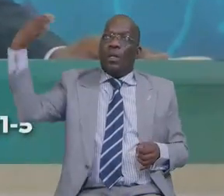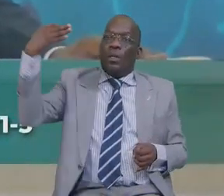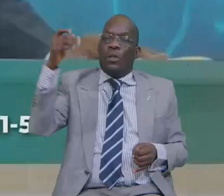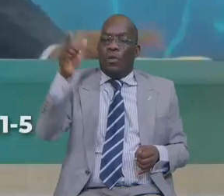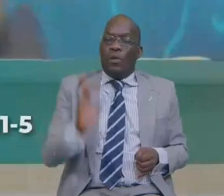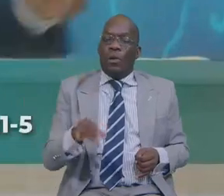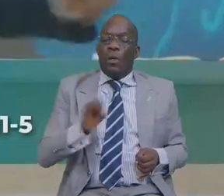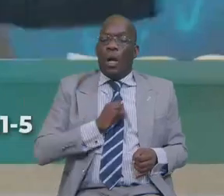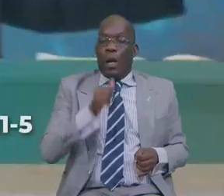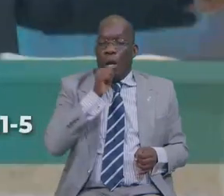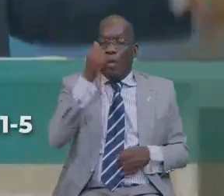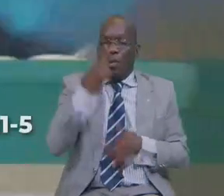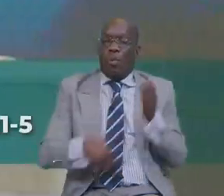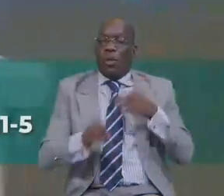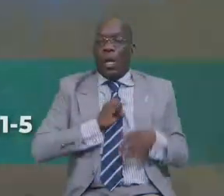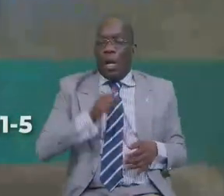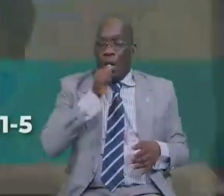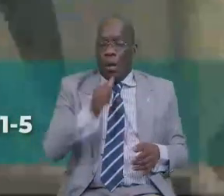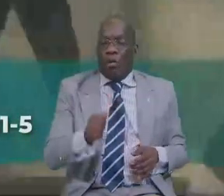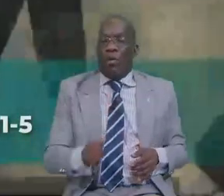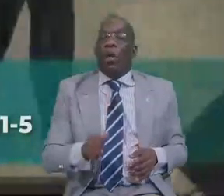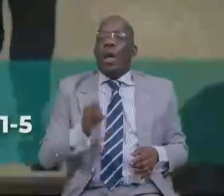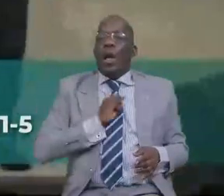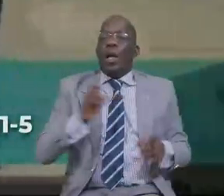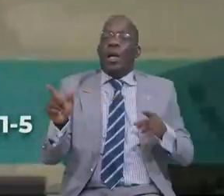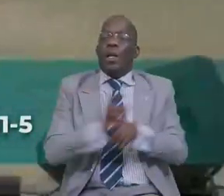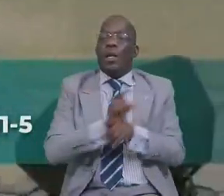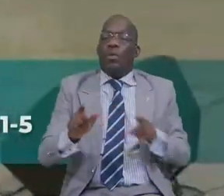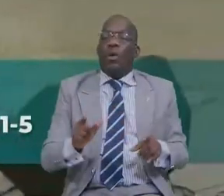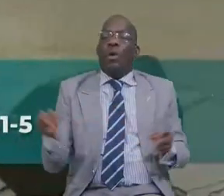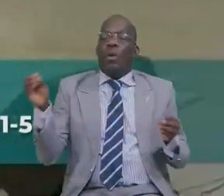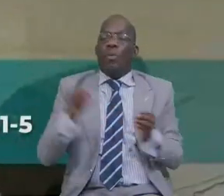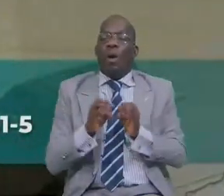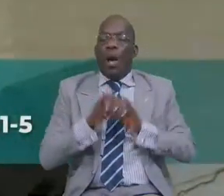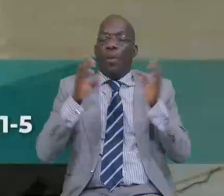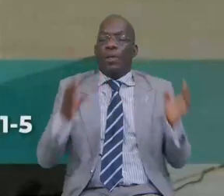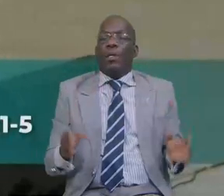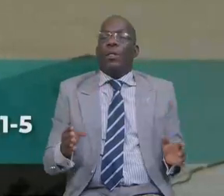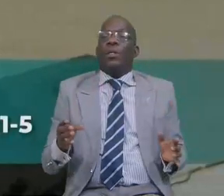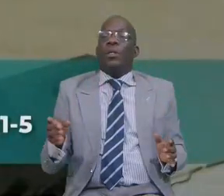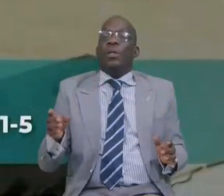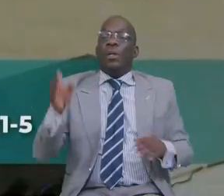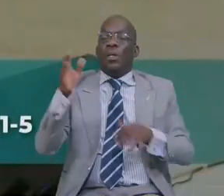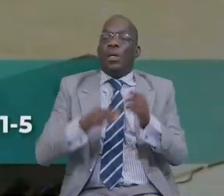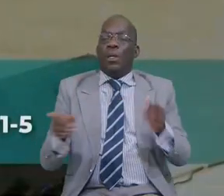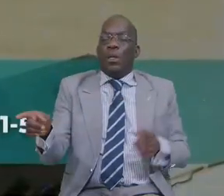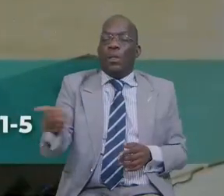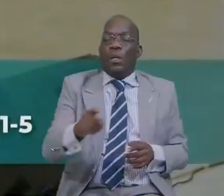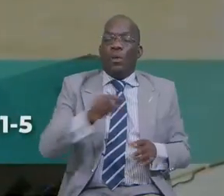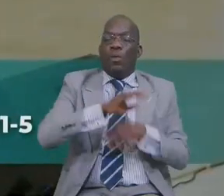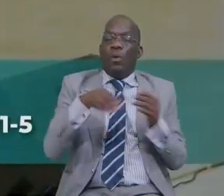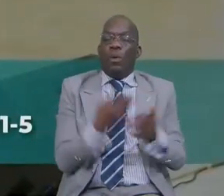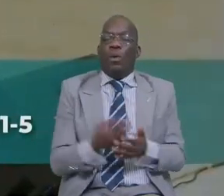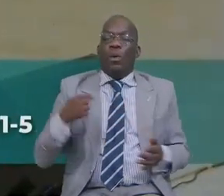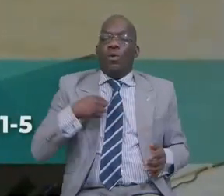je suis ce que je suis. Et j'ai travaillé plus que tous. Nous recevons la grâce et nous sommes